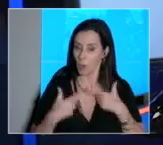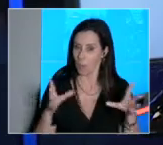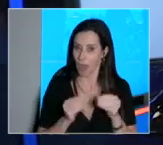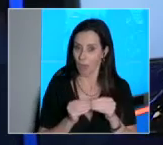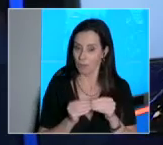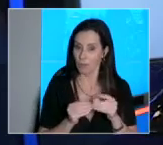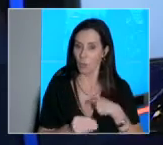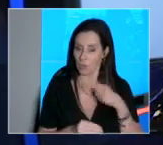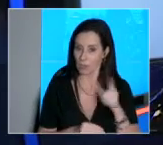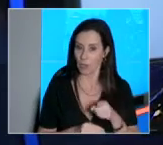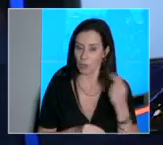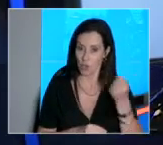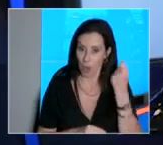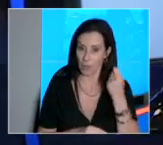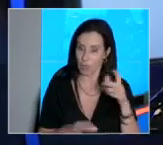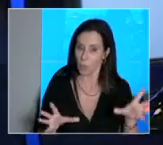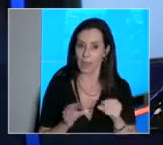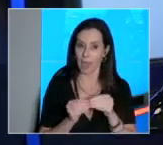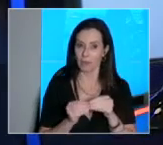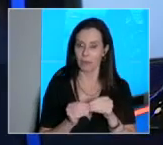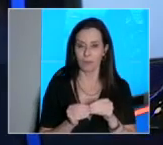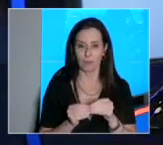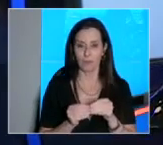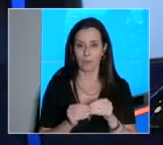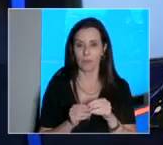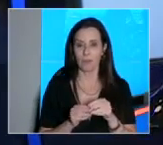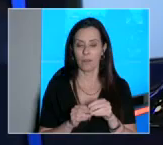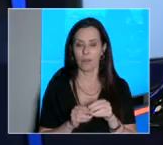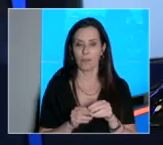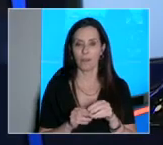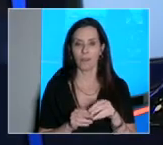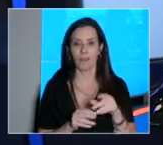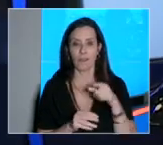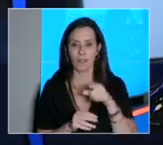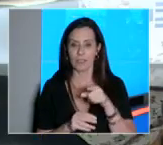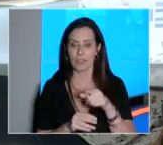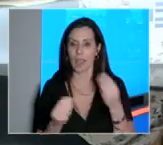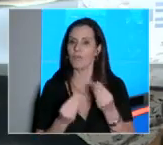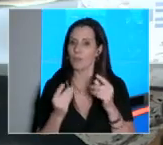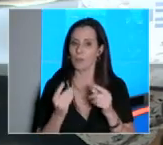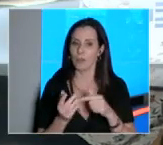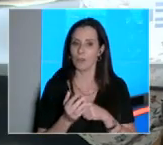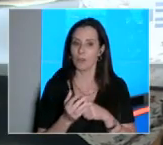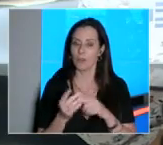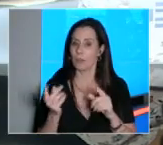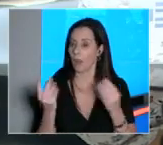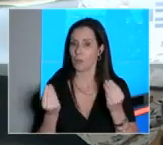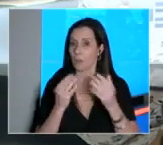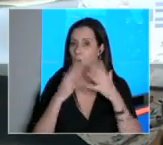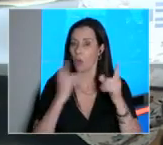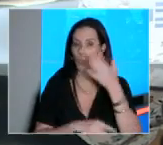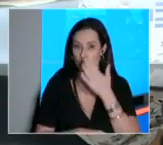ביחד פה, אנחנו צריכים בימי שבת להיות ביחד. עכשיו חכה. כל הבשורות, אני חושב שהרבה מהבשורות קרו, יצאו